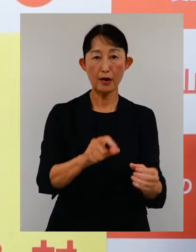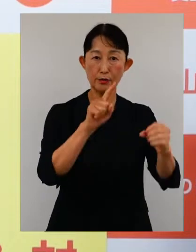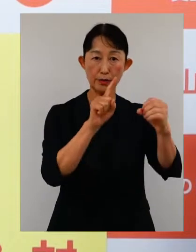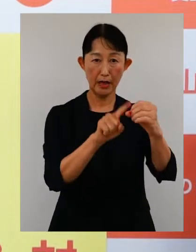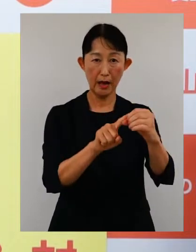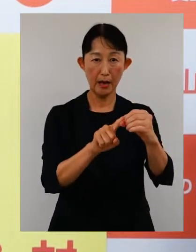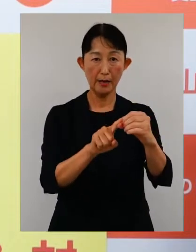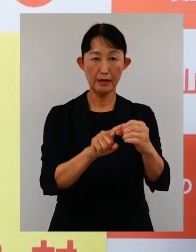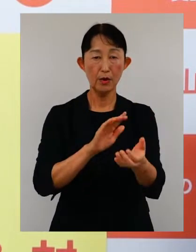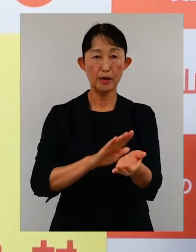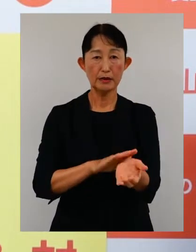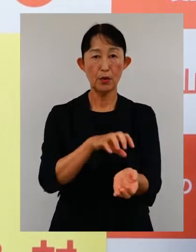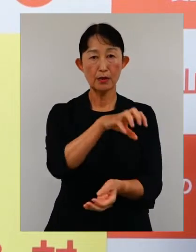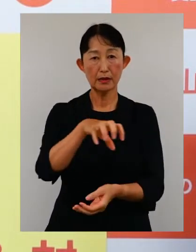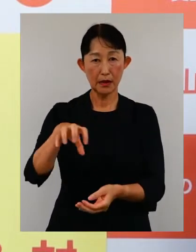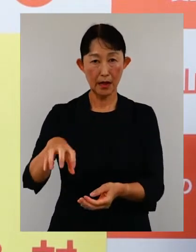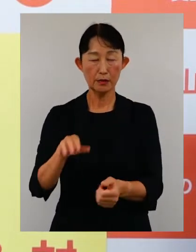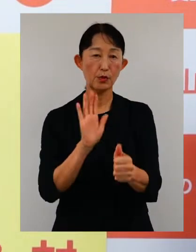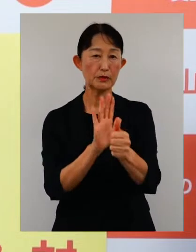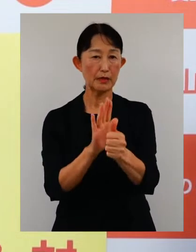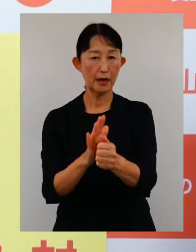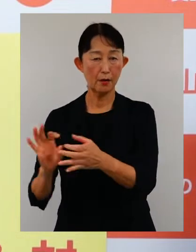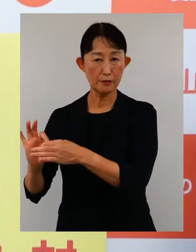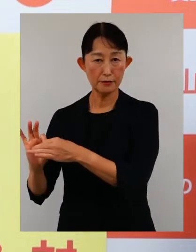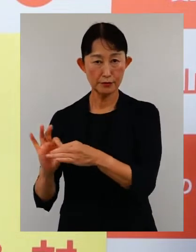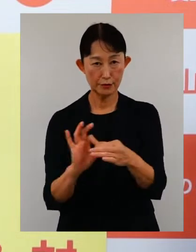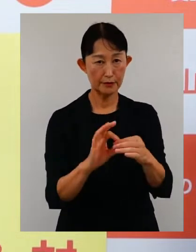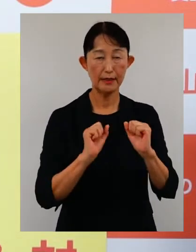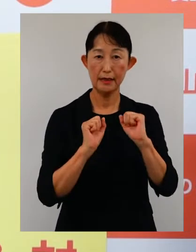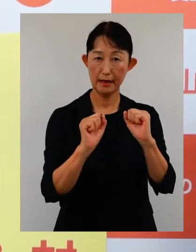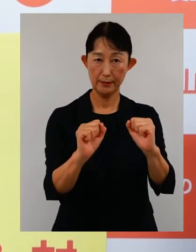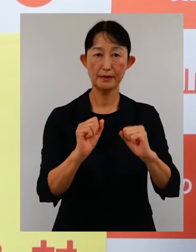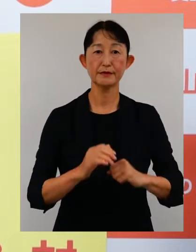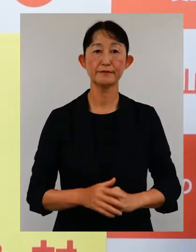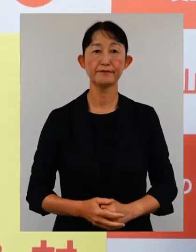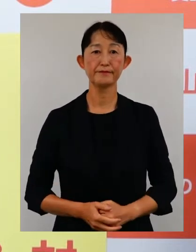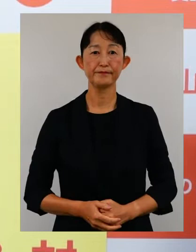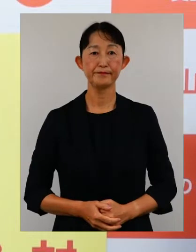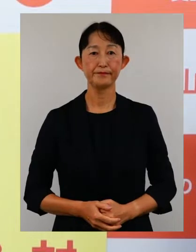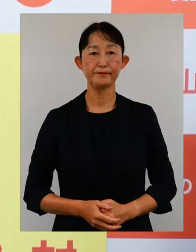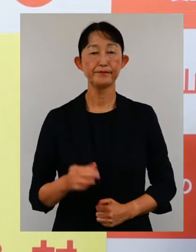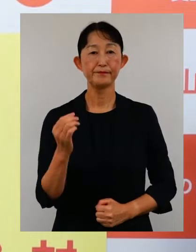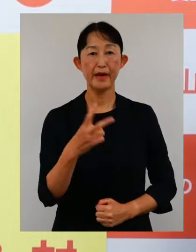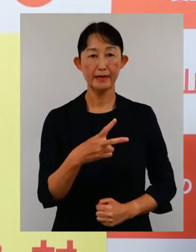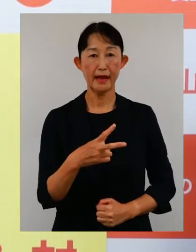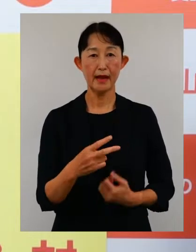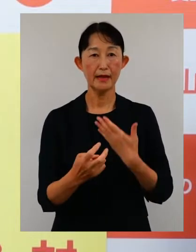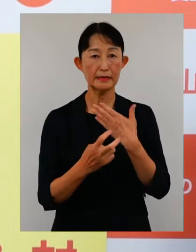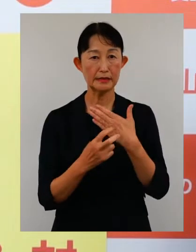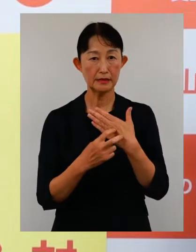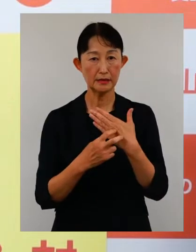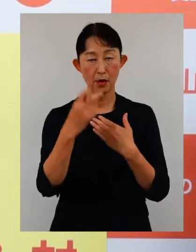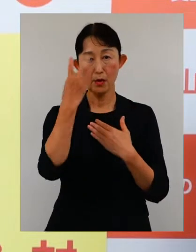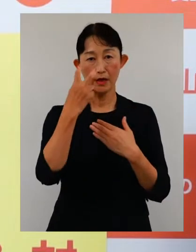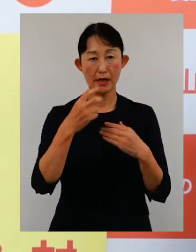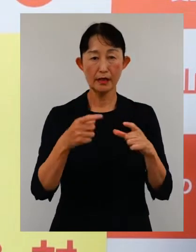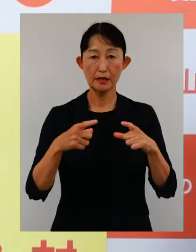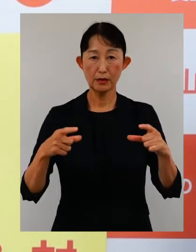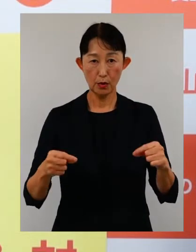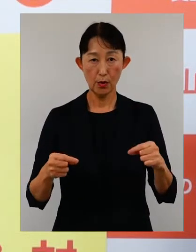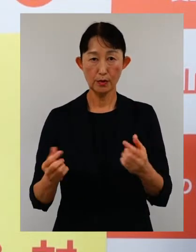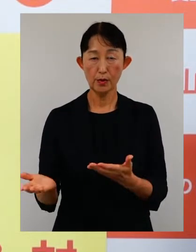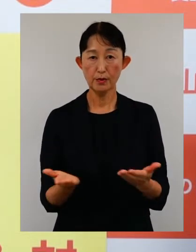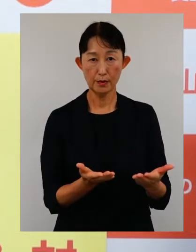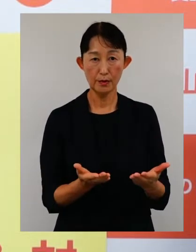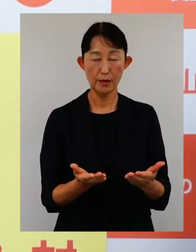た重点医療機関への支援を引き続き行ってまいります。また、診療・検査医療機関の